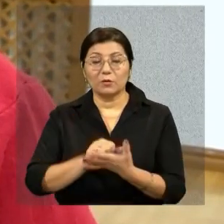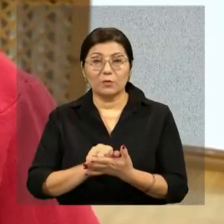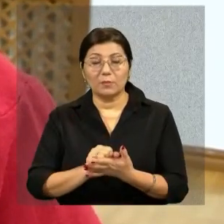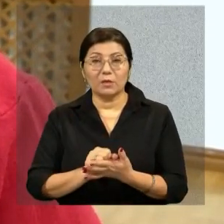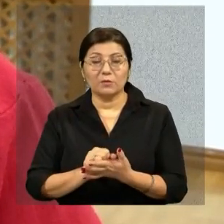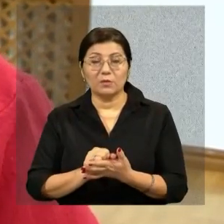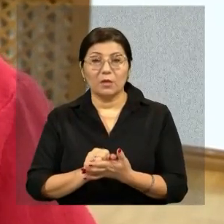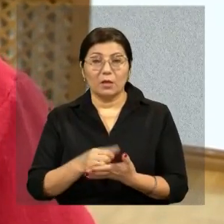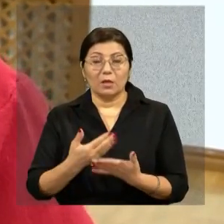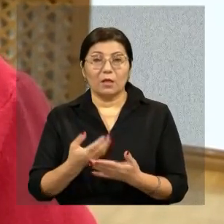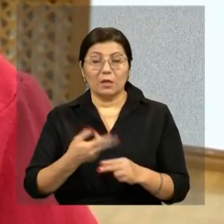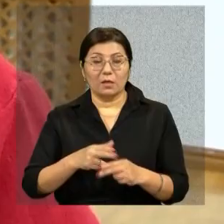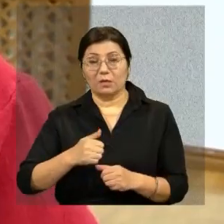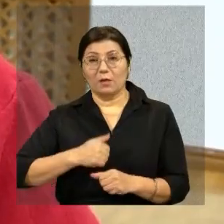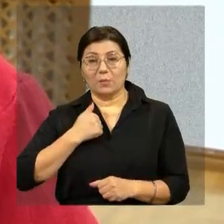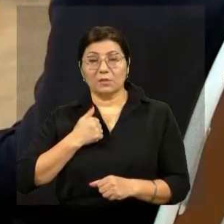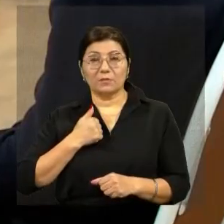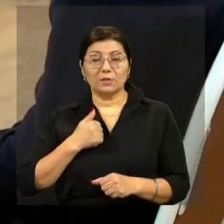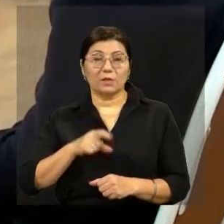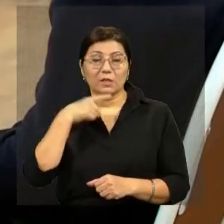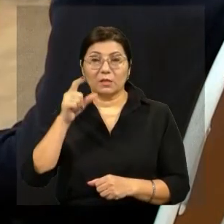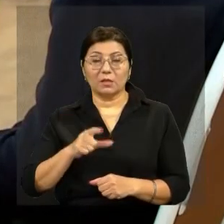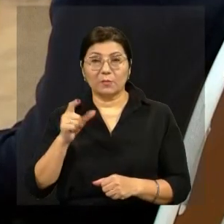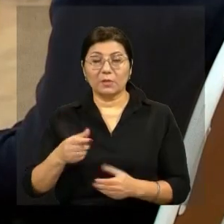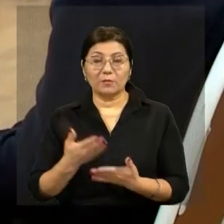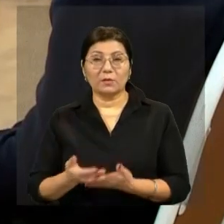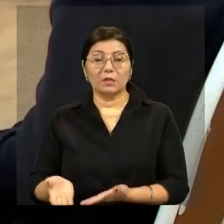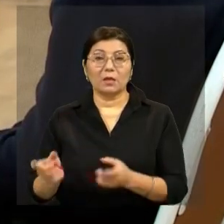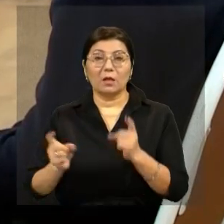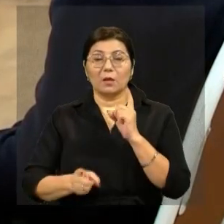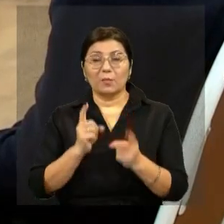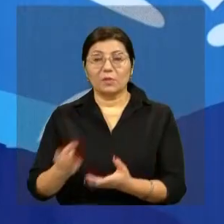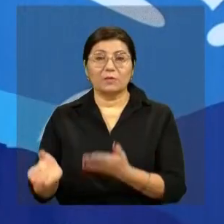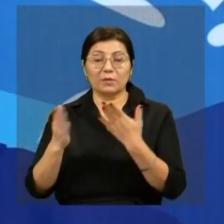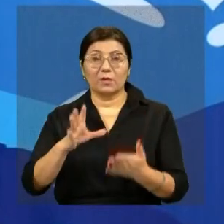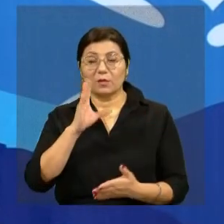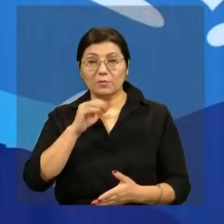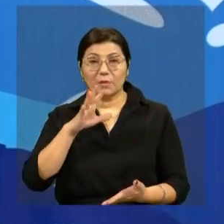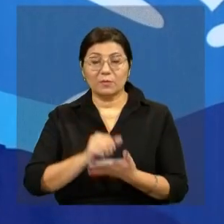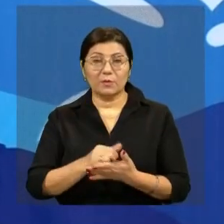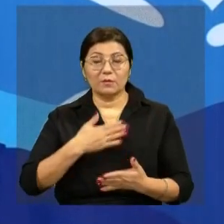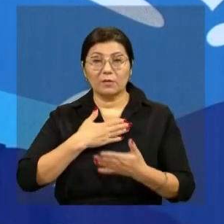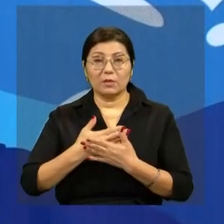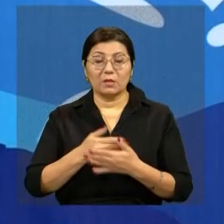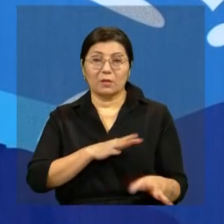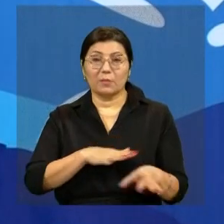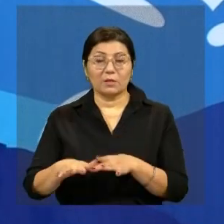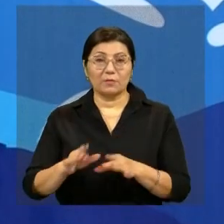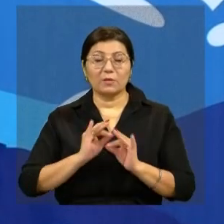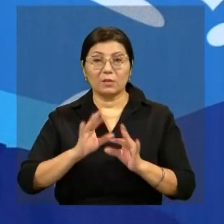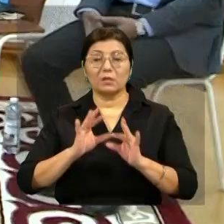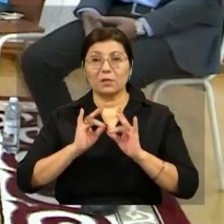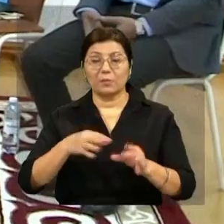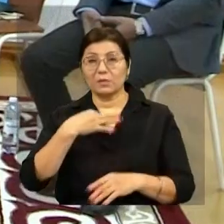это отважные ребята, добродушные ребята. На семинар были приглашены молодые люди, которые успешно занимаются волонтерской деятельностью. Они поделились